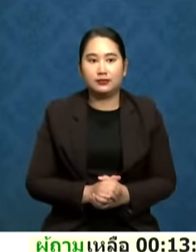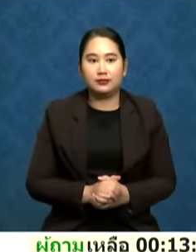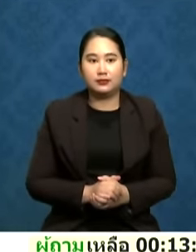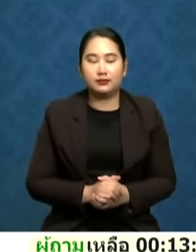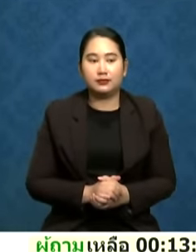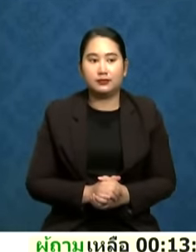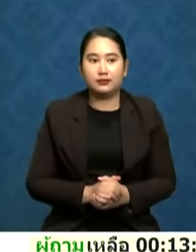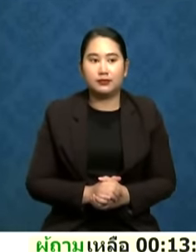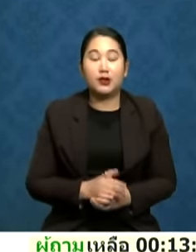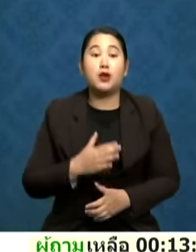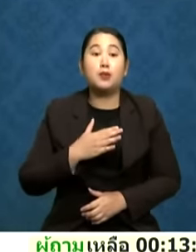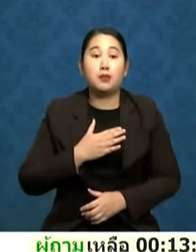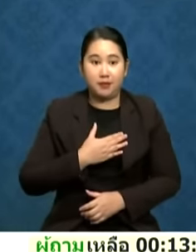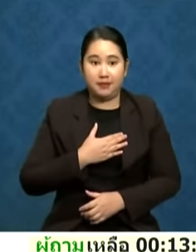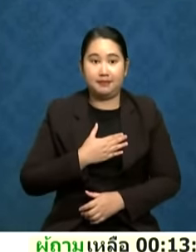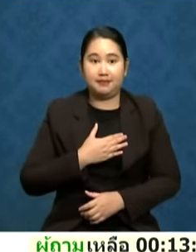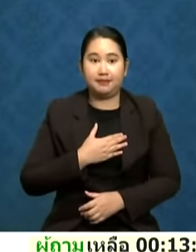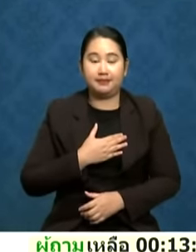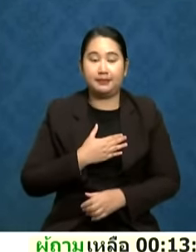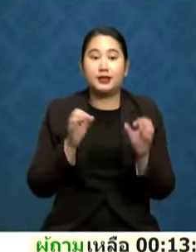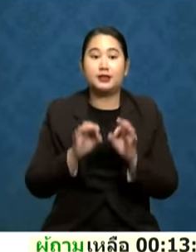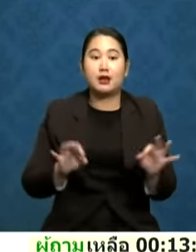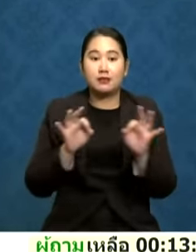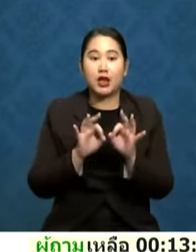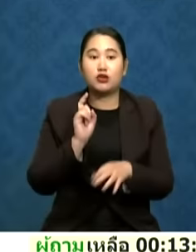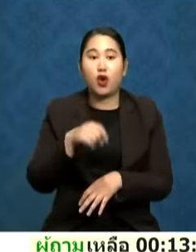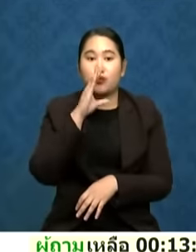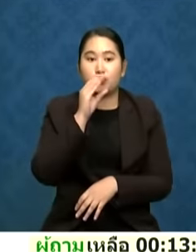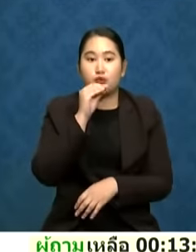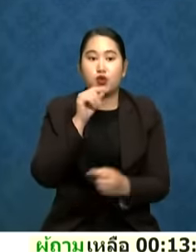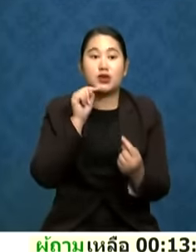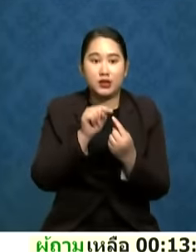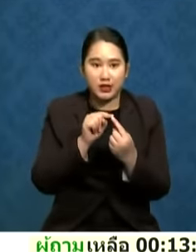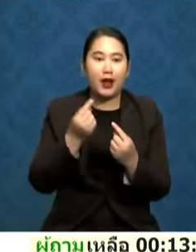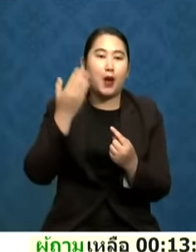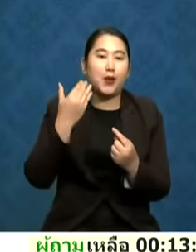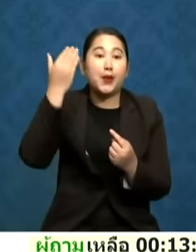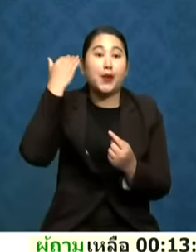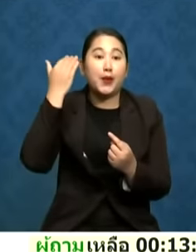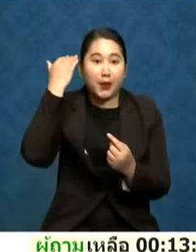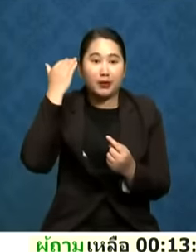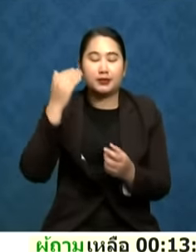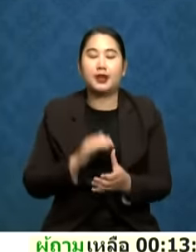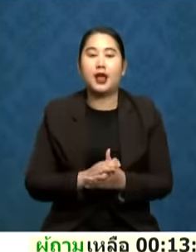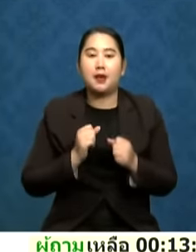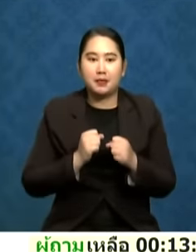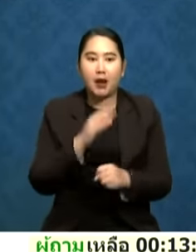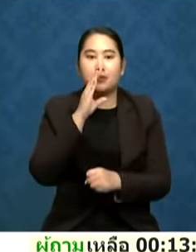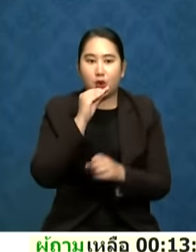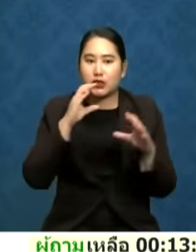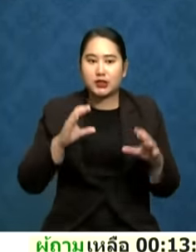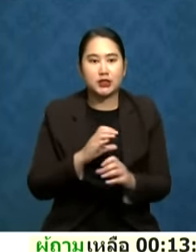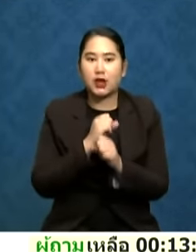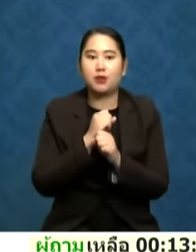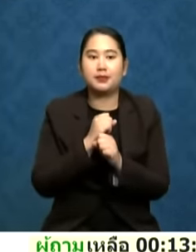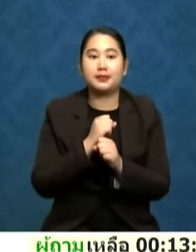ับผมมีความจำเป็นที่จะต้องเกลาถึงเหตุการณทเกิดขึ้ในวัดั Alertจะพยายามพูดอยางกระชับที่